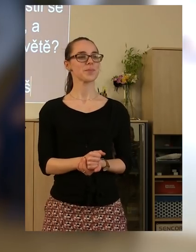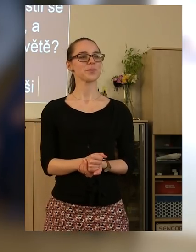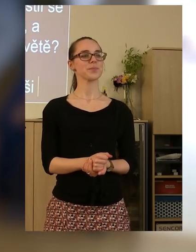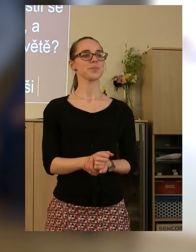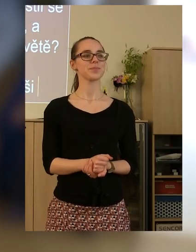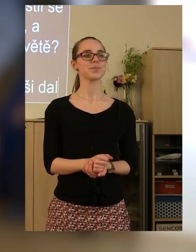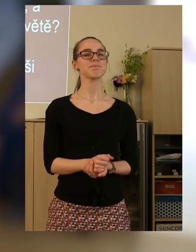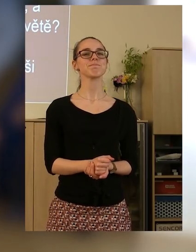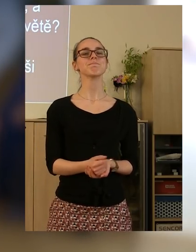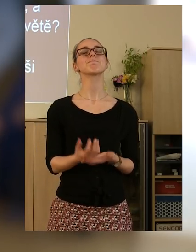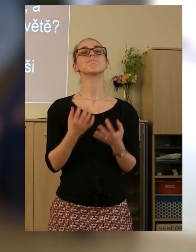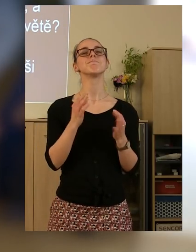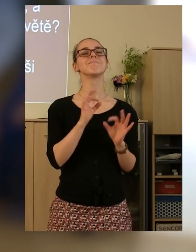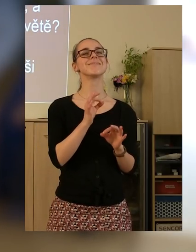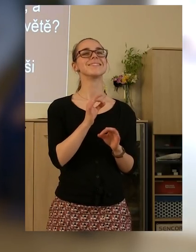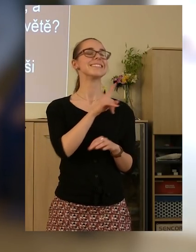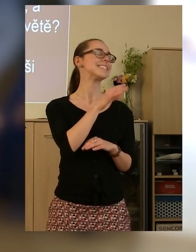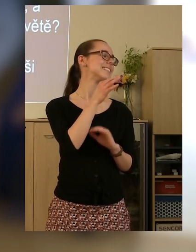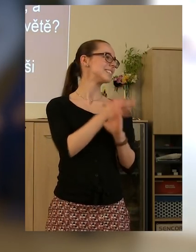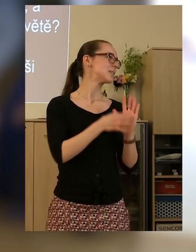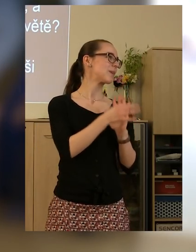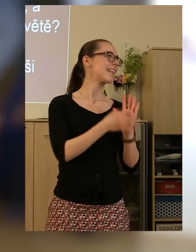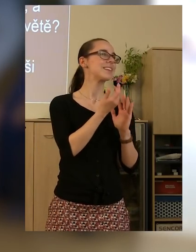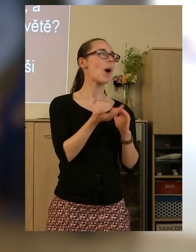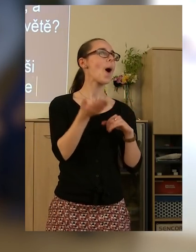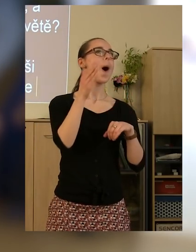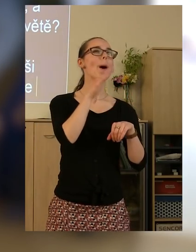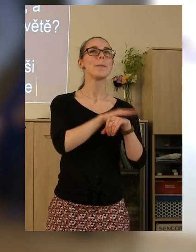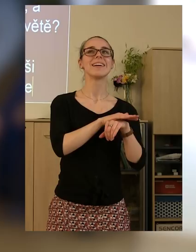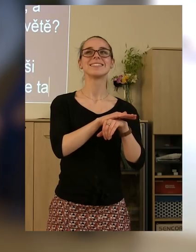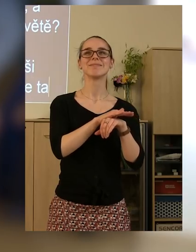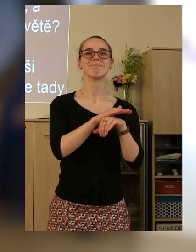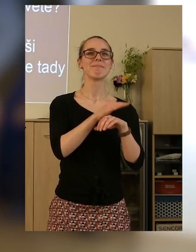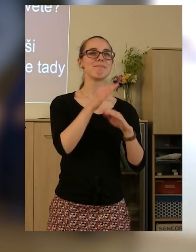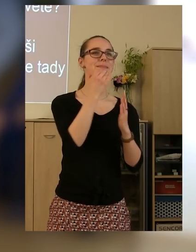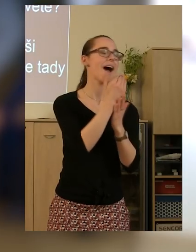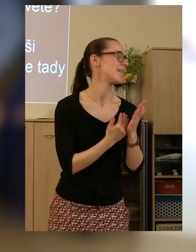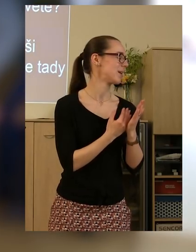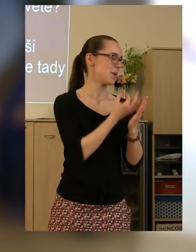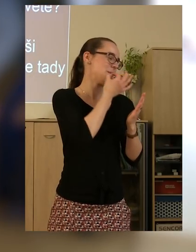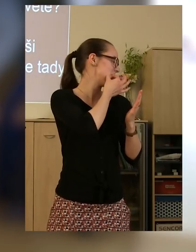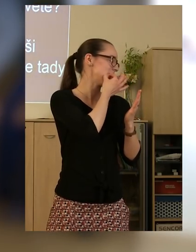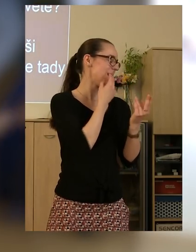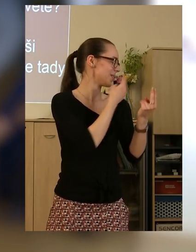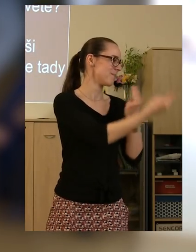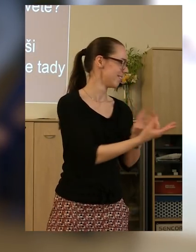Já si myslím, že v tomhle případě je strašně těžký zobecňovat. Ale určitě je to tak, že